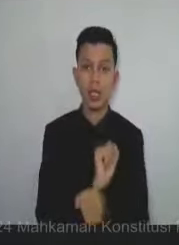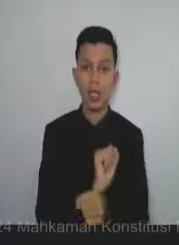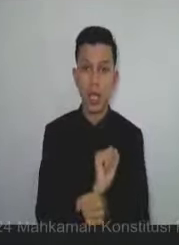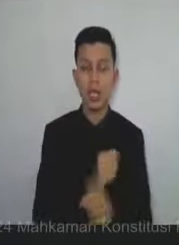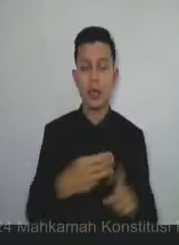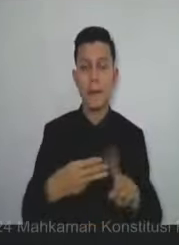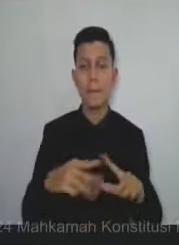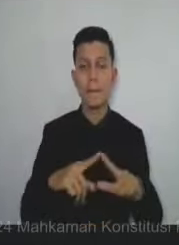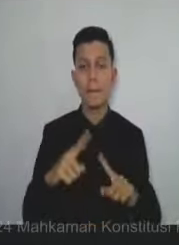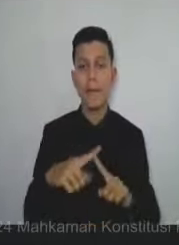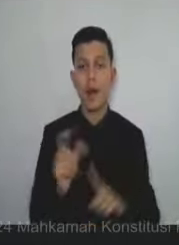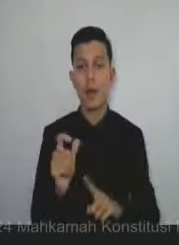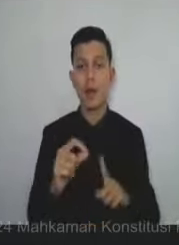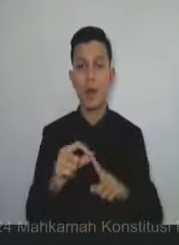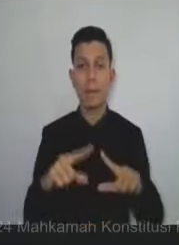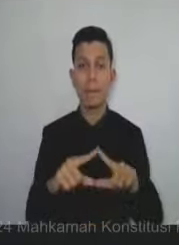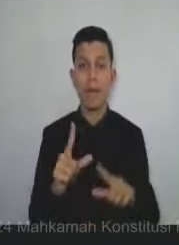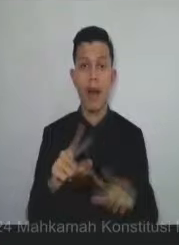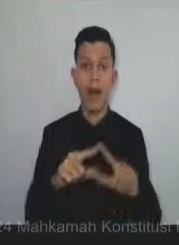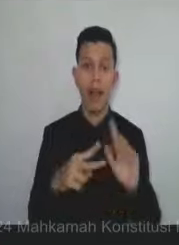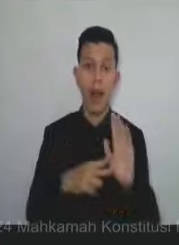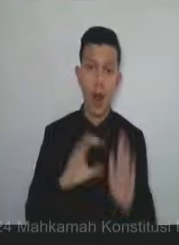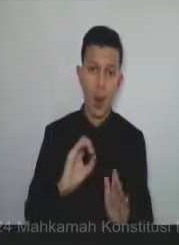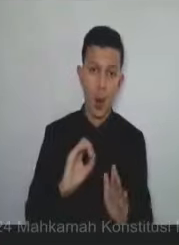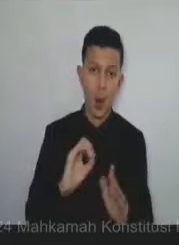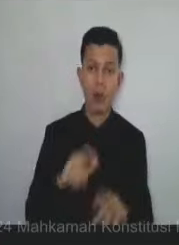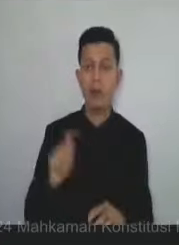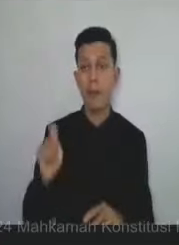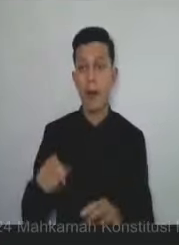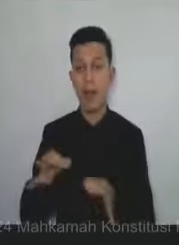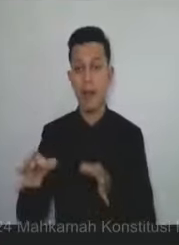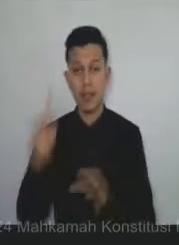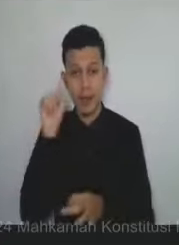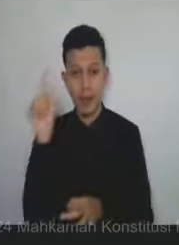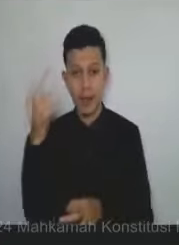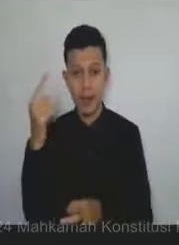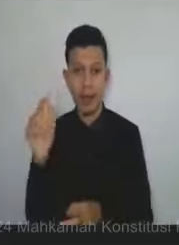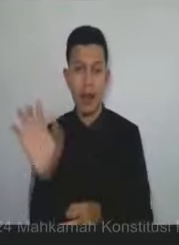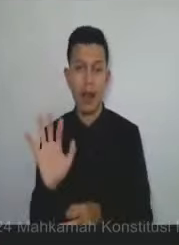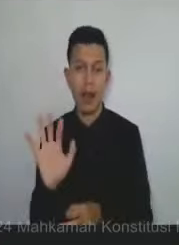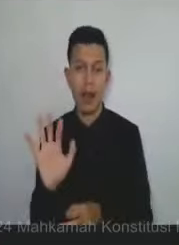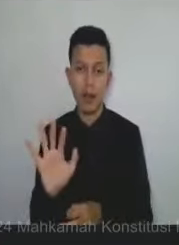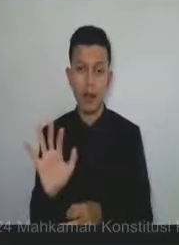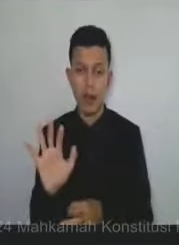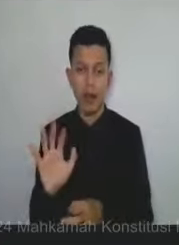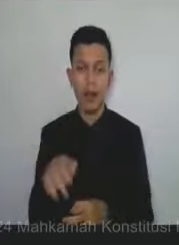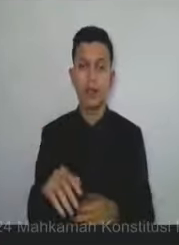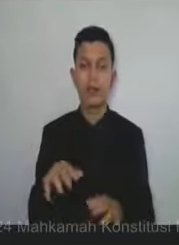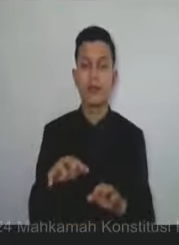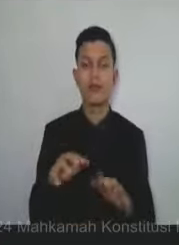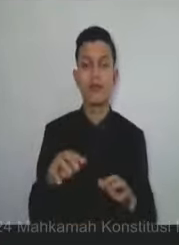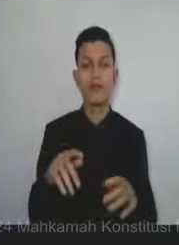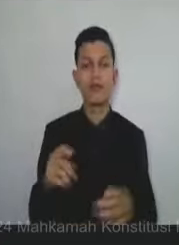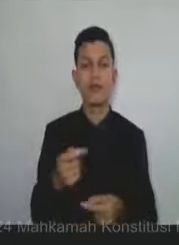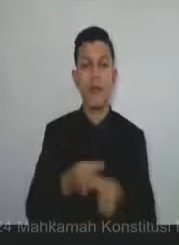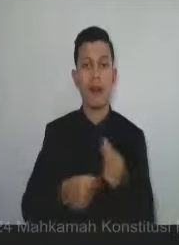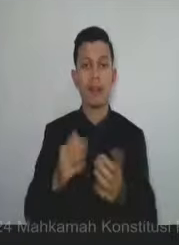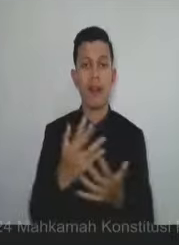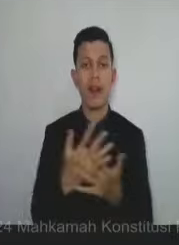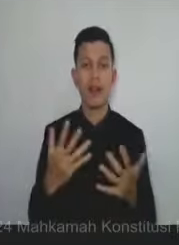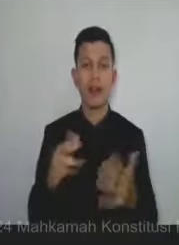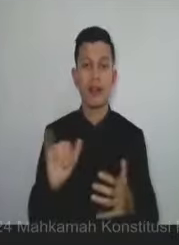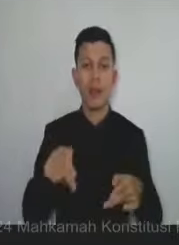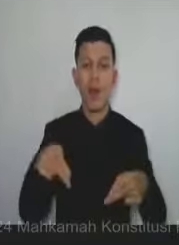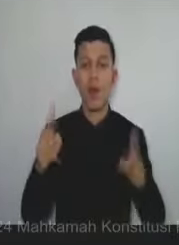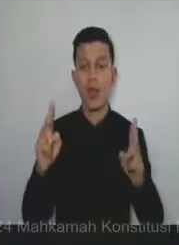maupun tidak terdapat penggunaan fasilitas pemerintah dalam kegiatan kampanye di Pasar Raya dan Hotel Mercure. Oleh karena itu,